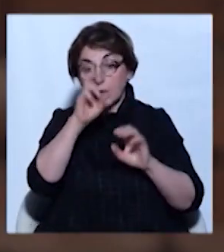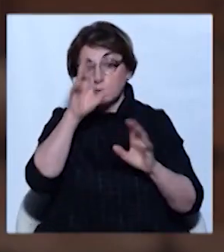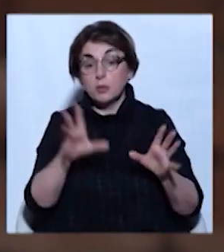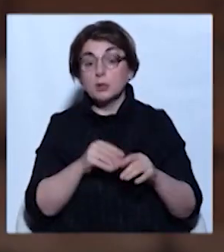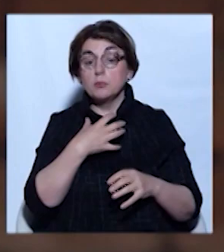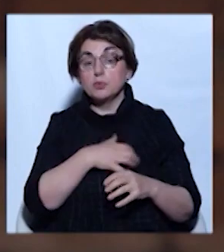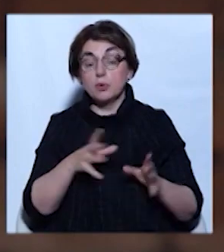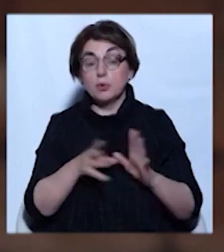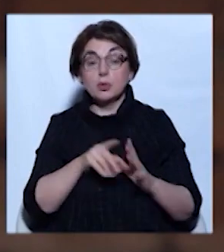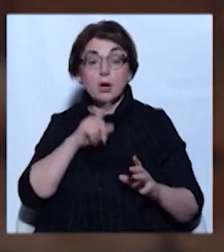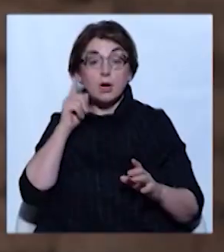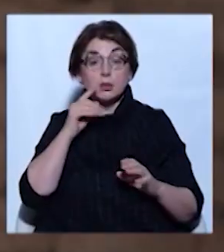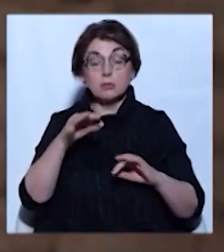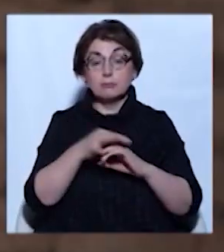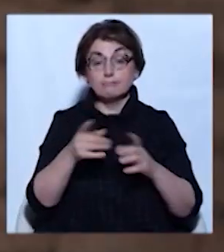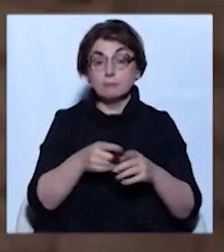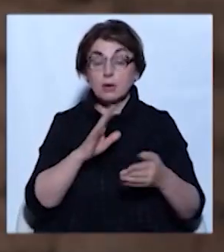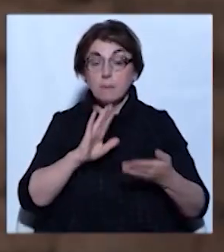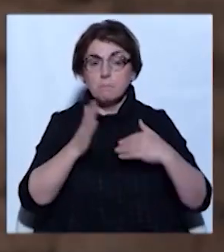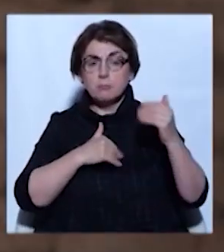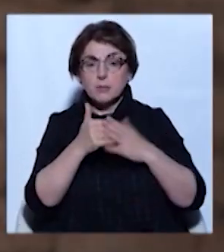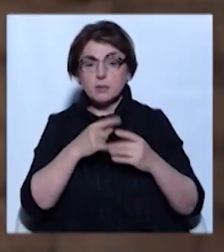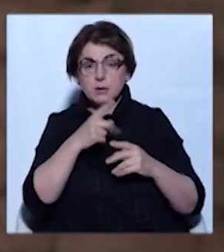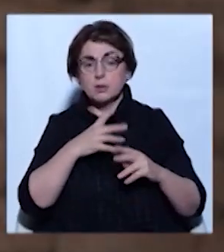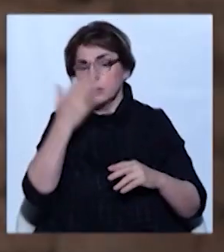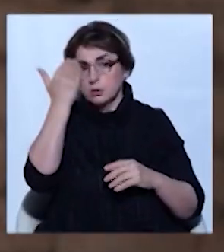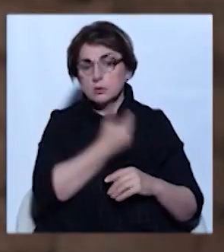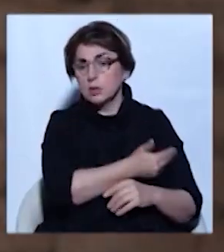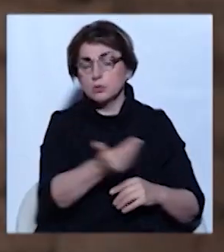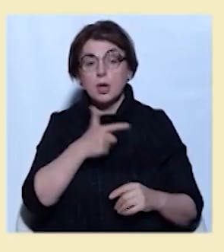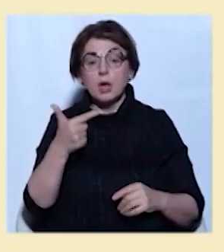աշակերտի արևանգումը։ Վերջինի սաջորդել է հասարակության